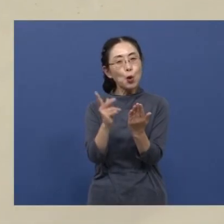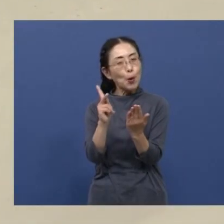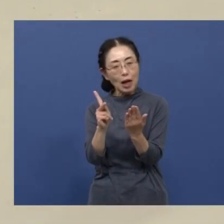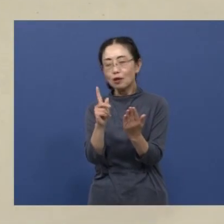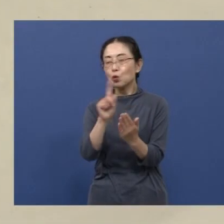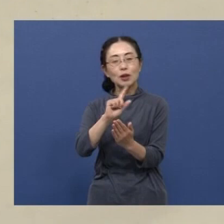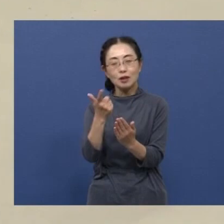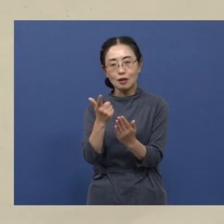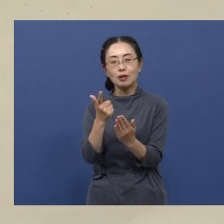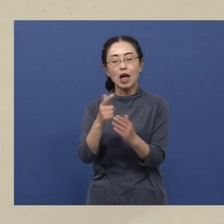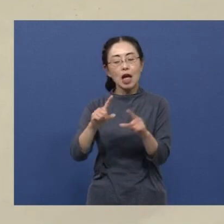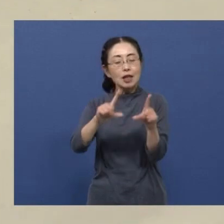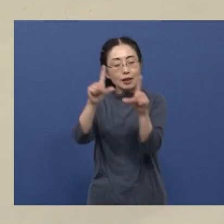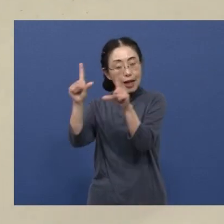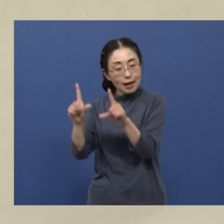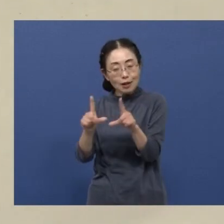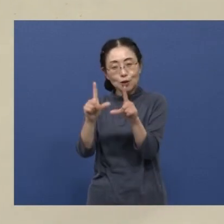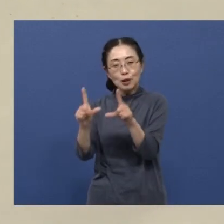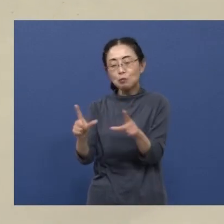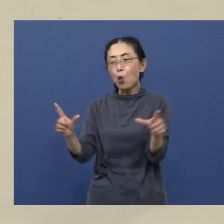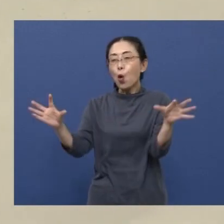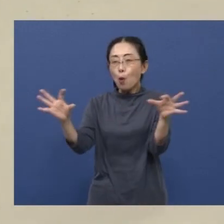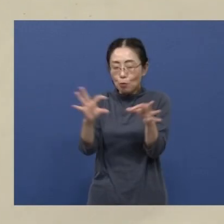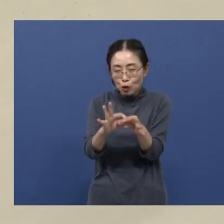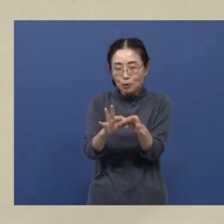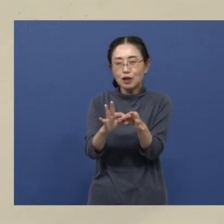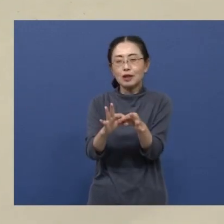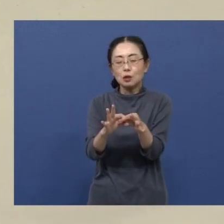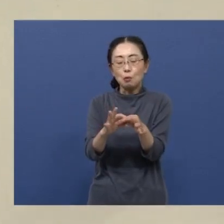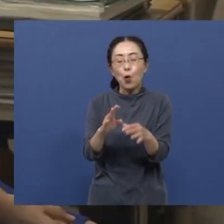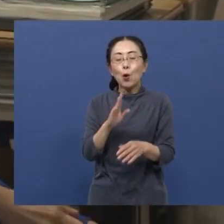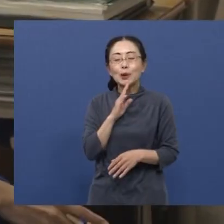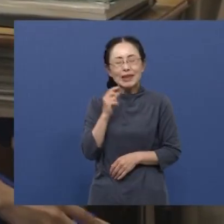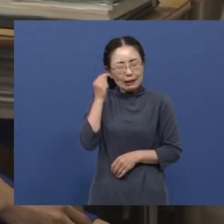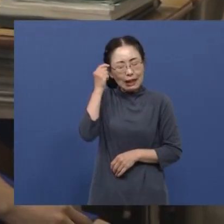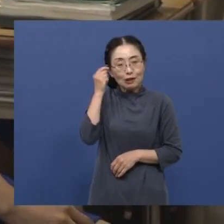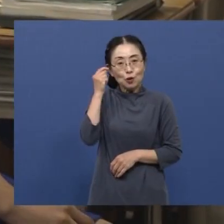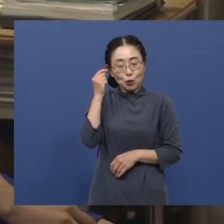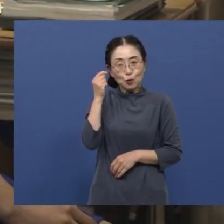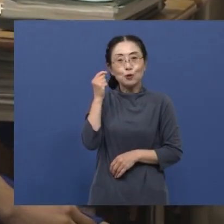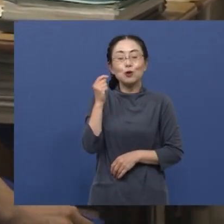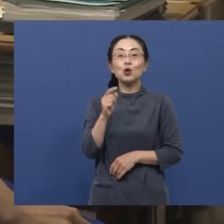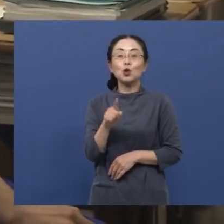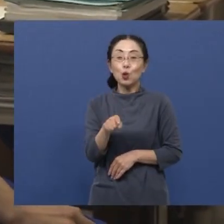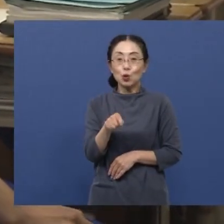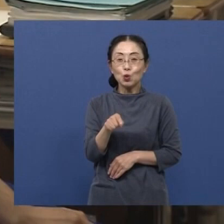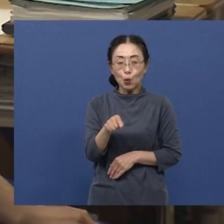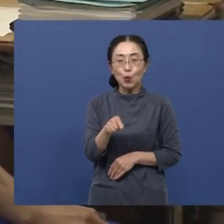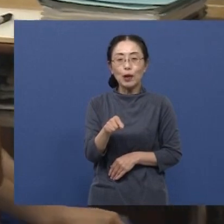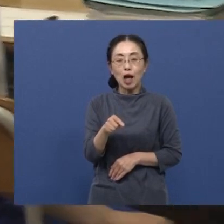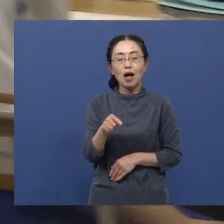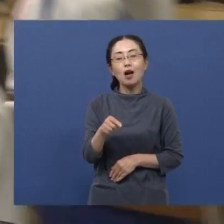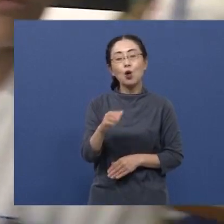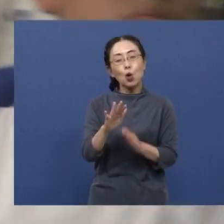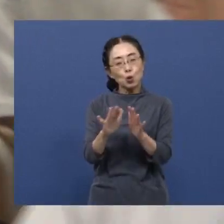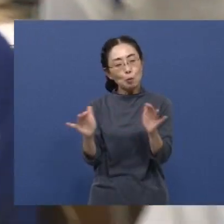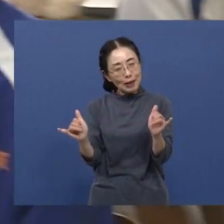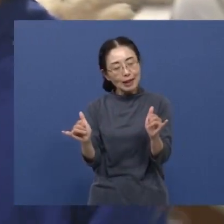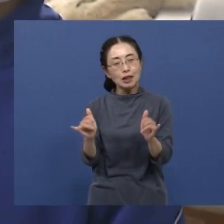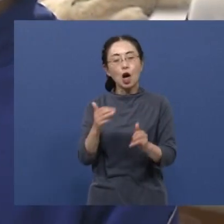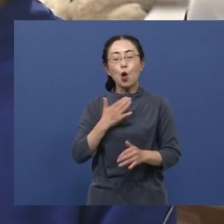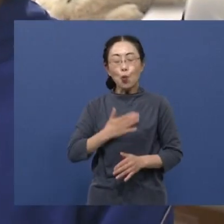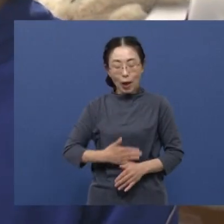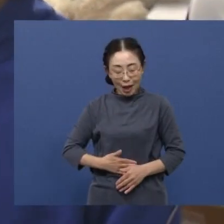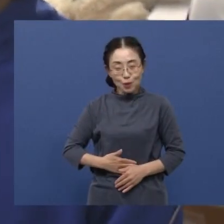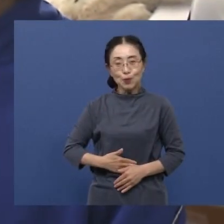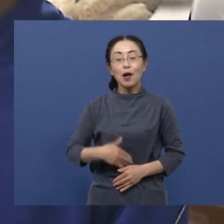科や生活の中に結びついているということを実感する、そういうことを、子どもたちが分かっている、分かることができ